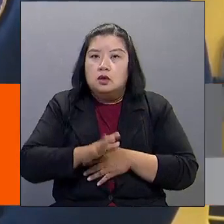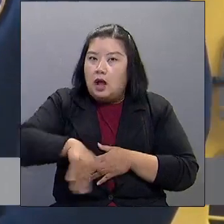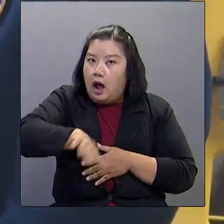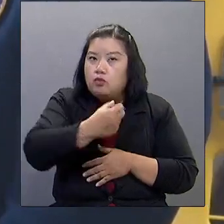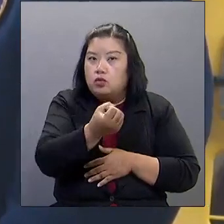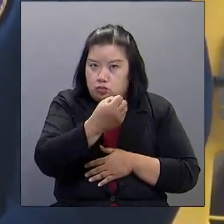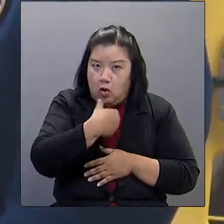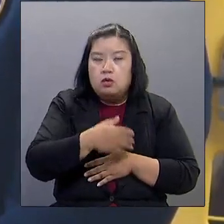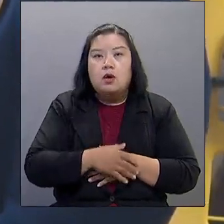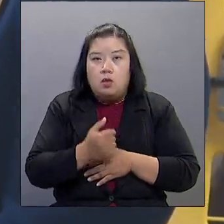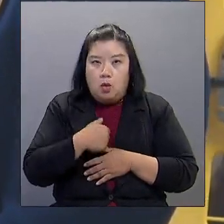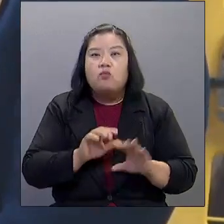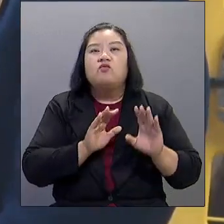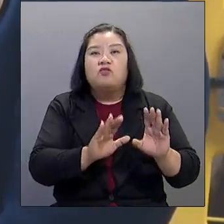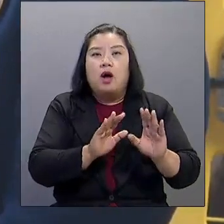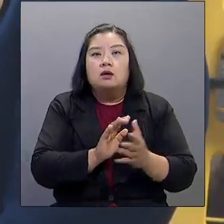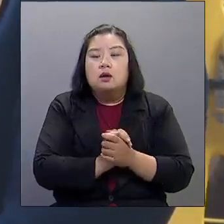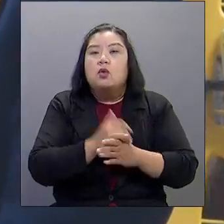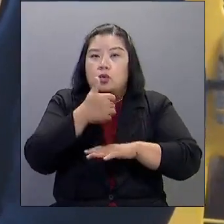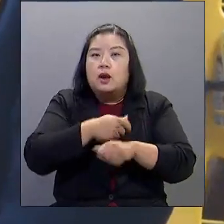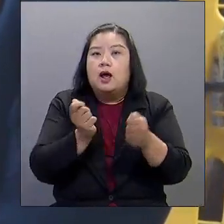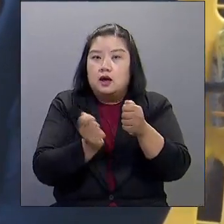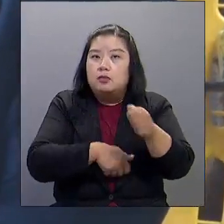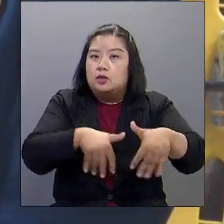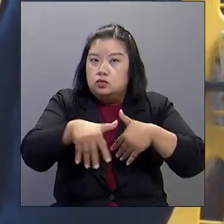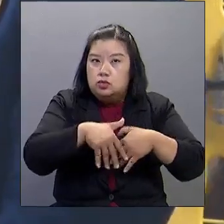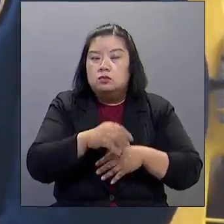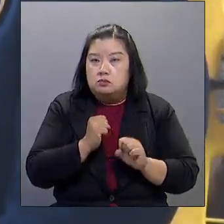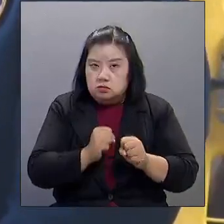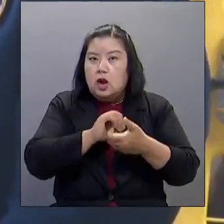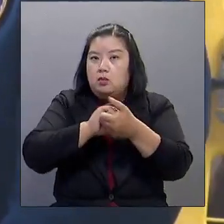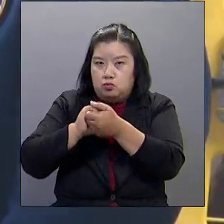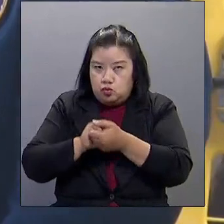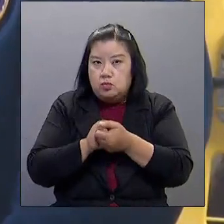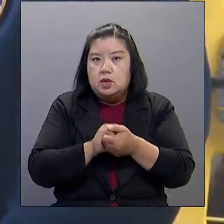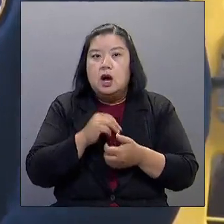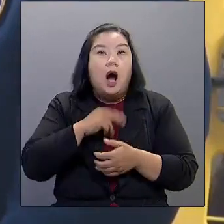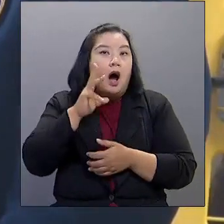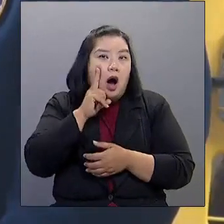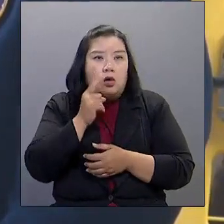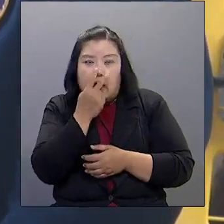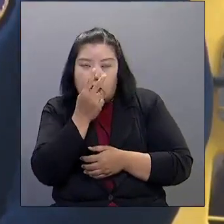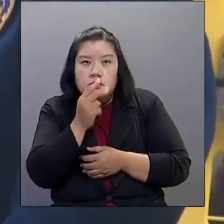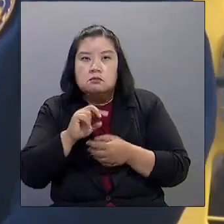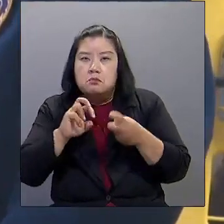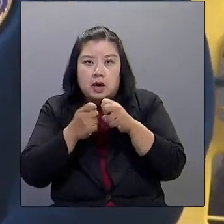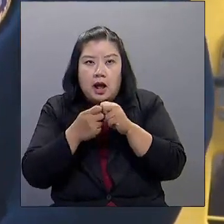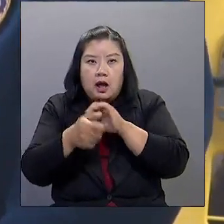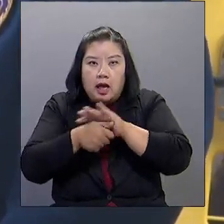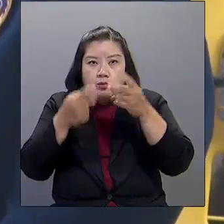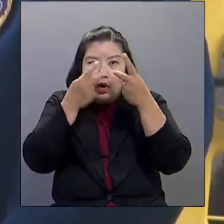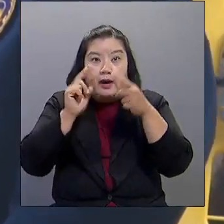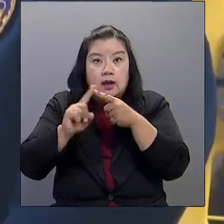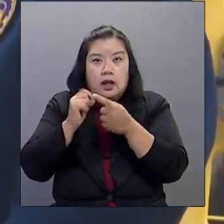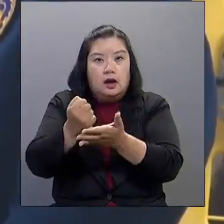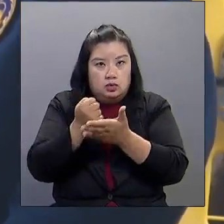ำเภอสะเดาไว้แล้วว่าต้องกำชับผู้นำในพื้นที่ให้มีส่วนร่วมให้มากที่สุดในการแจ้งเหตุแจ้งเบาะแสที่คาดว่าจะช่วยป้องกัน